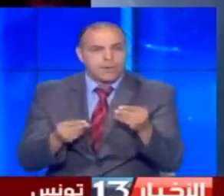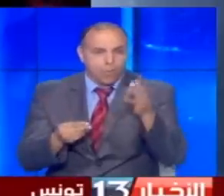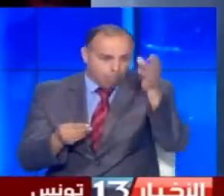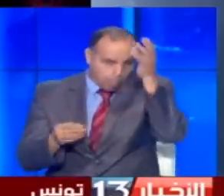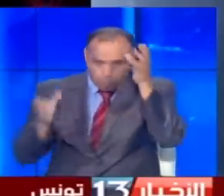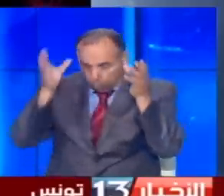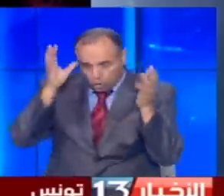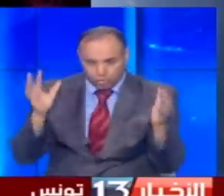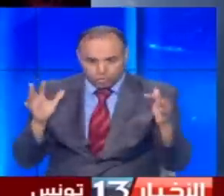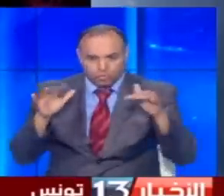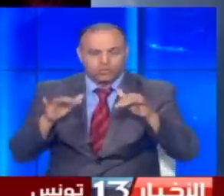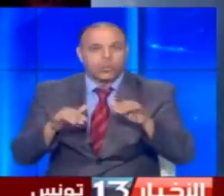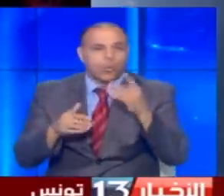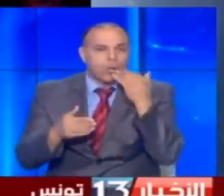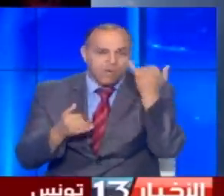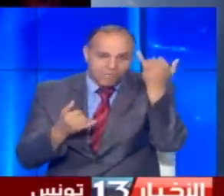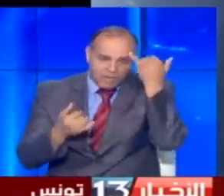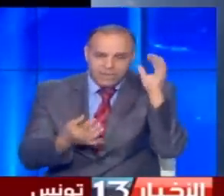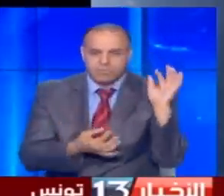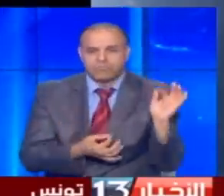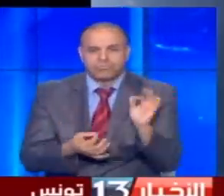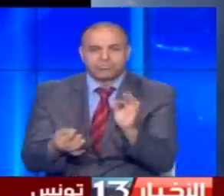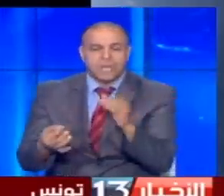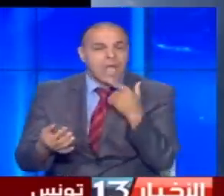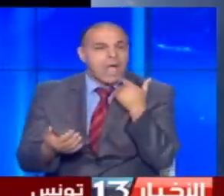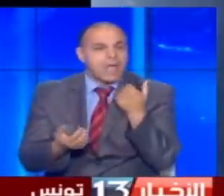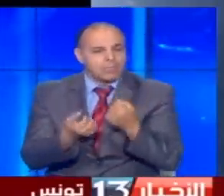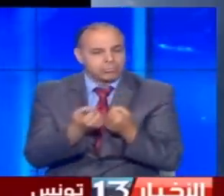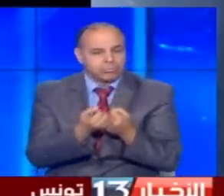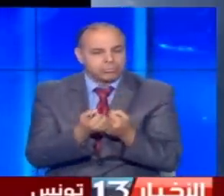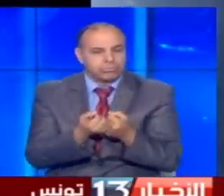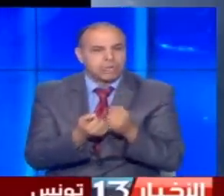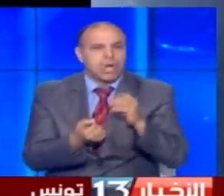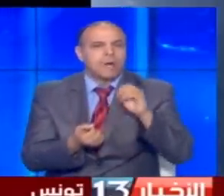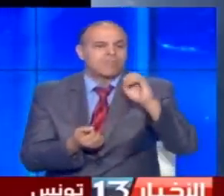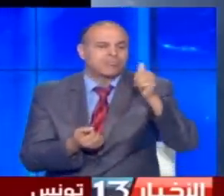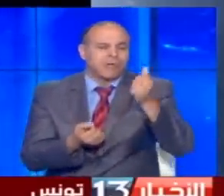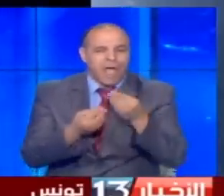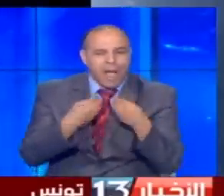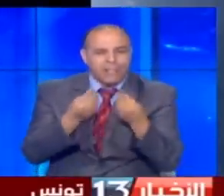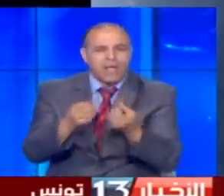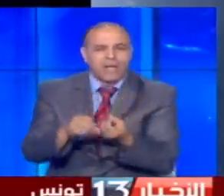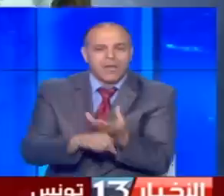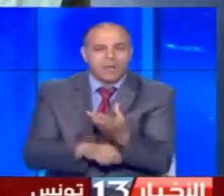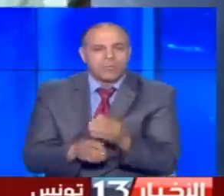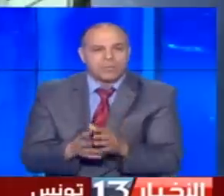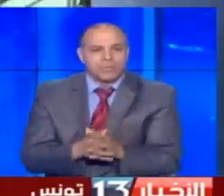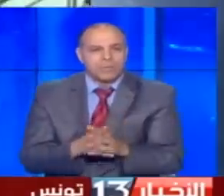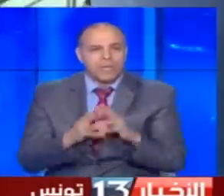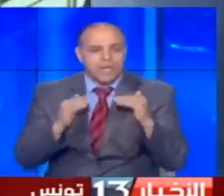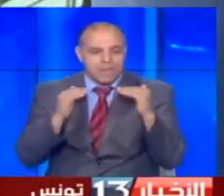قاموا بعد مبادرات من شانها تعزيز نفاذ الجمهور الى المعلومات على المستوى هيدا